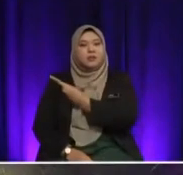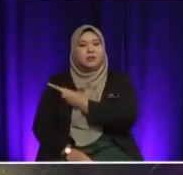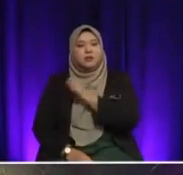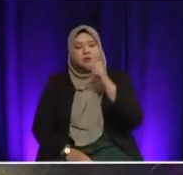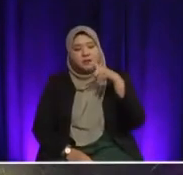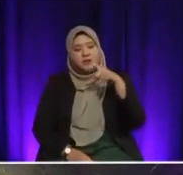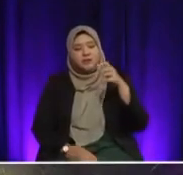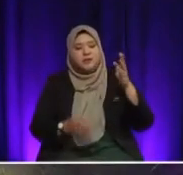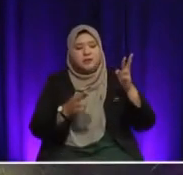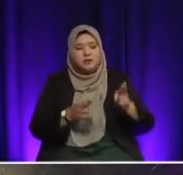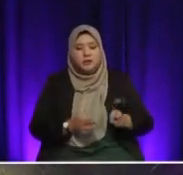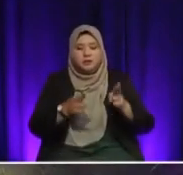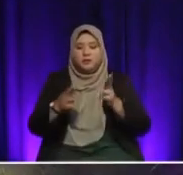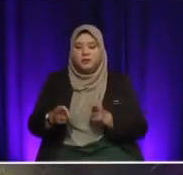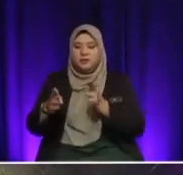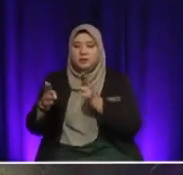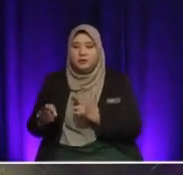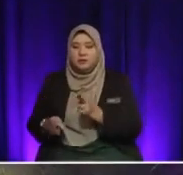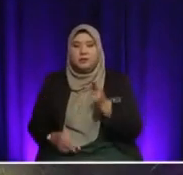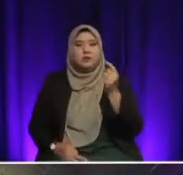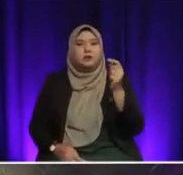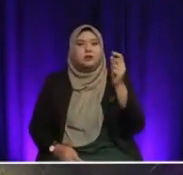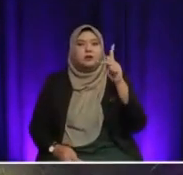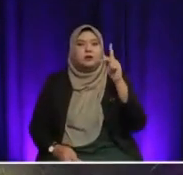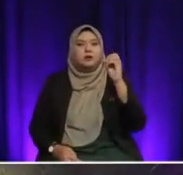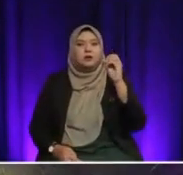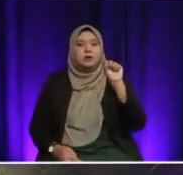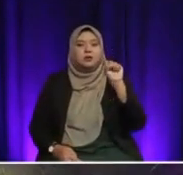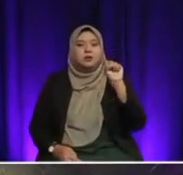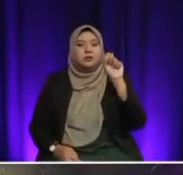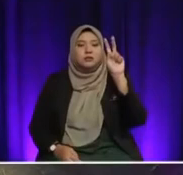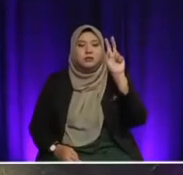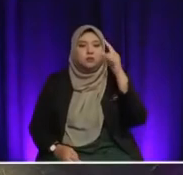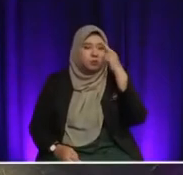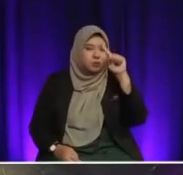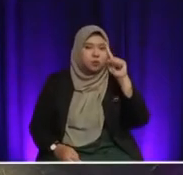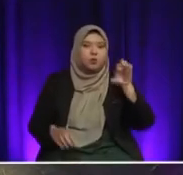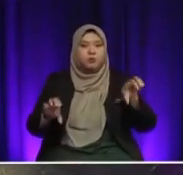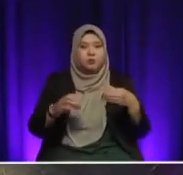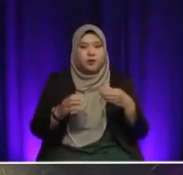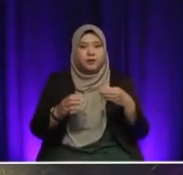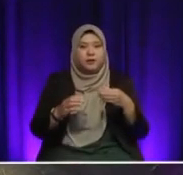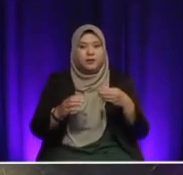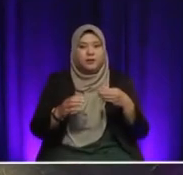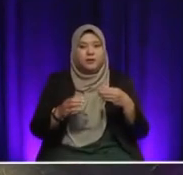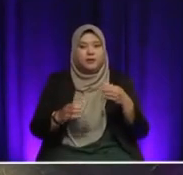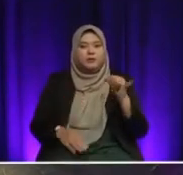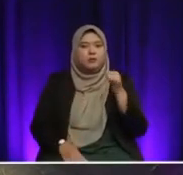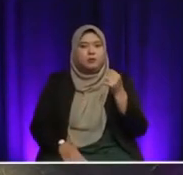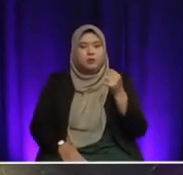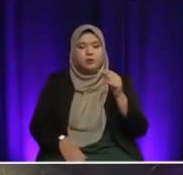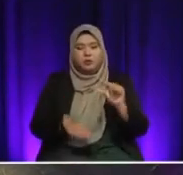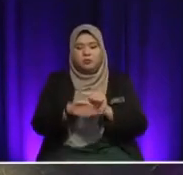Saya cuba buat kuih raya. Lepas tu saya tengok, oh kos dia banyak ni. Beli je lah. Ataupun katakan saya nak makan untuk